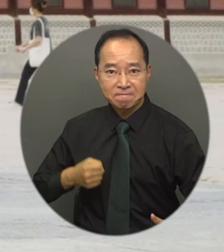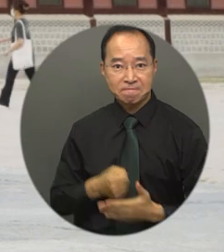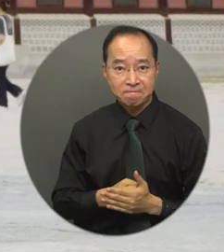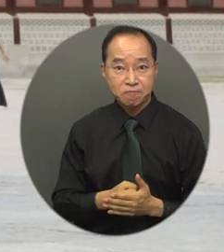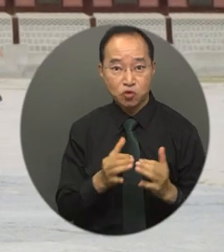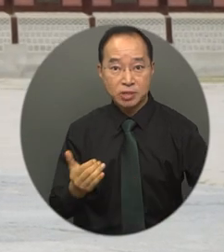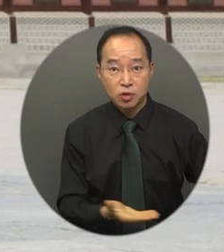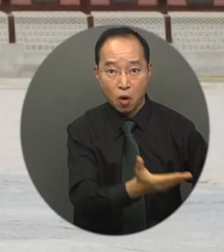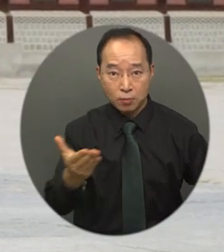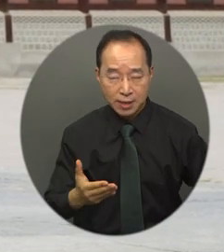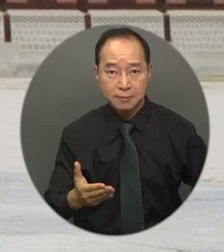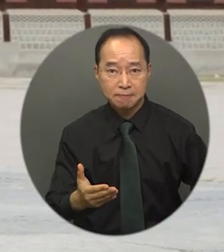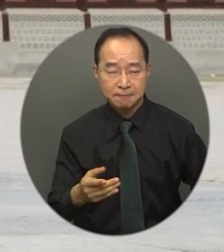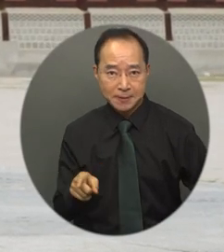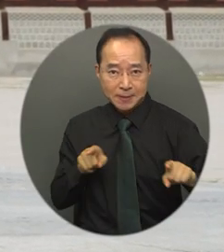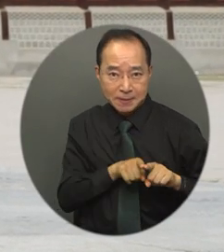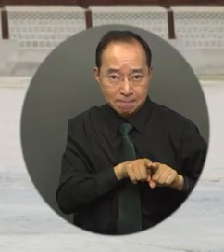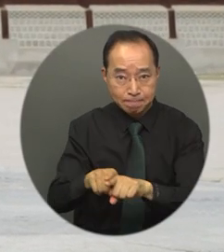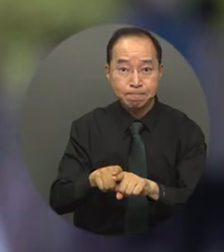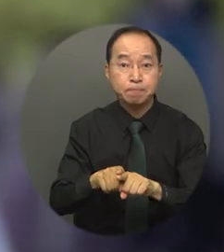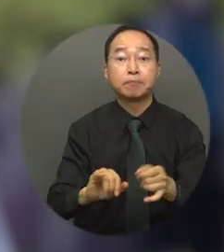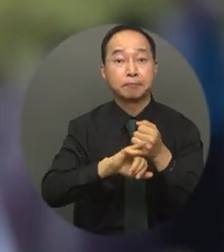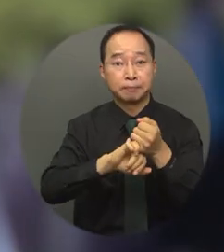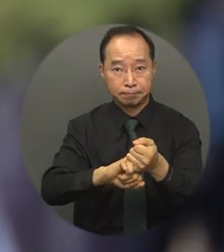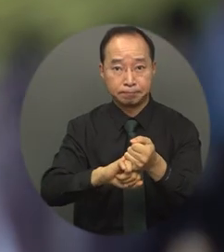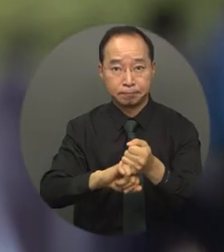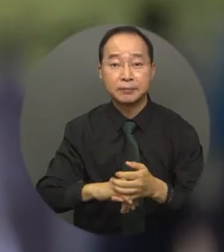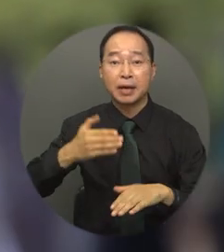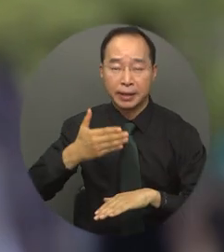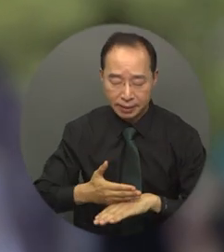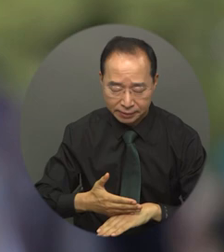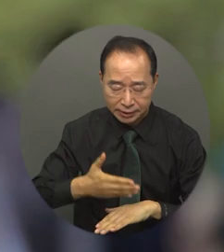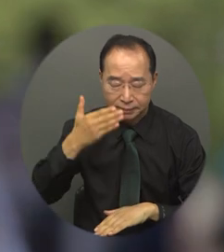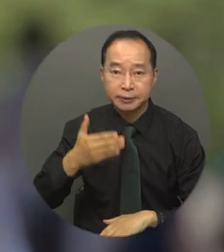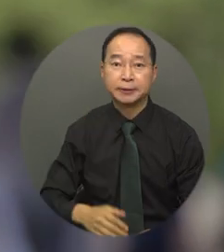여러분과 끝까지 함께 하겠습니다. 감사합니다.